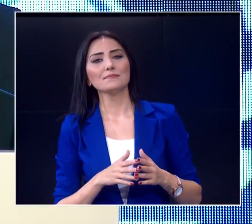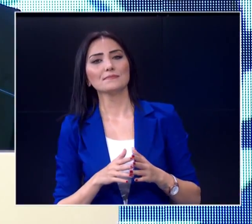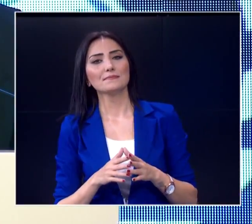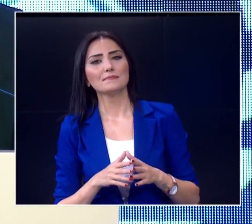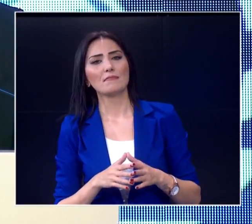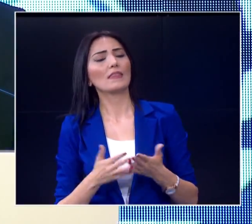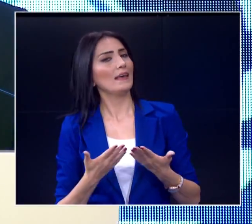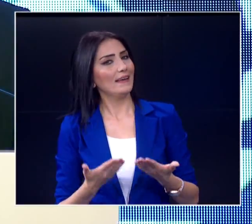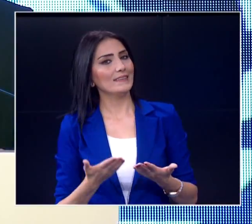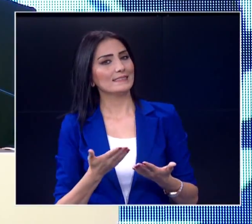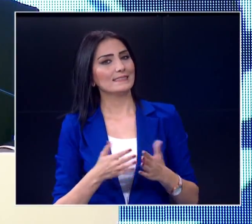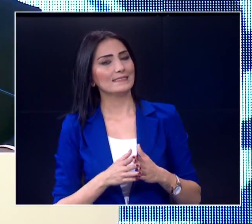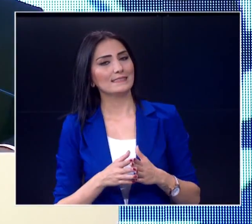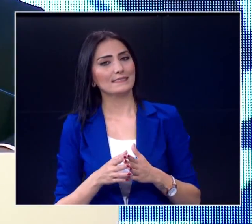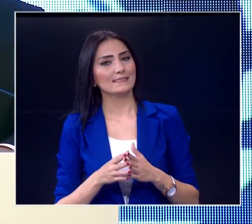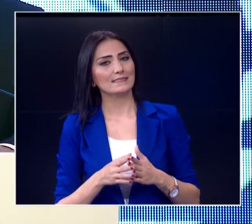Evet,